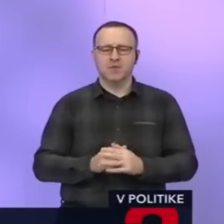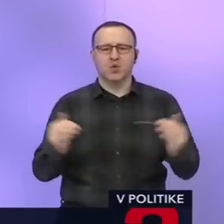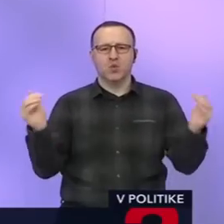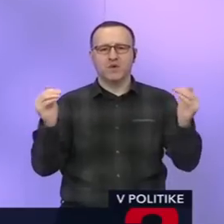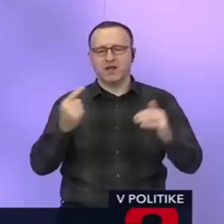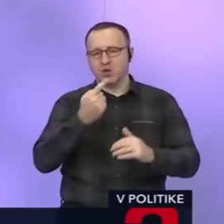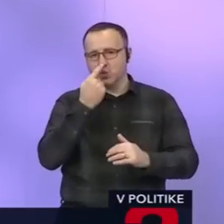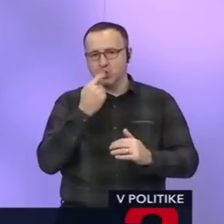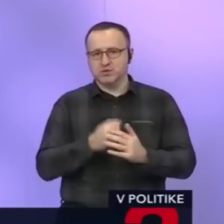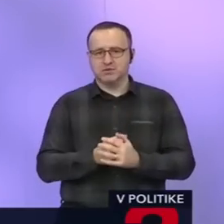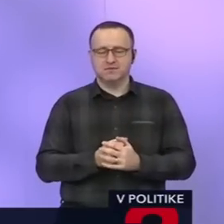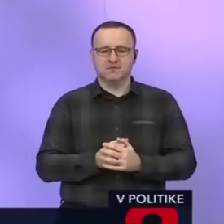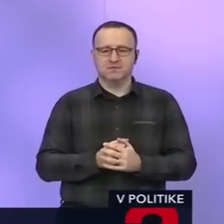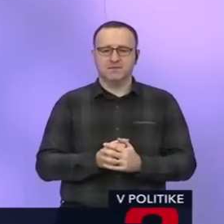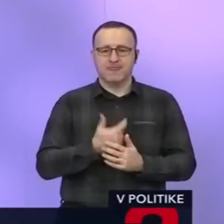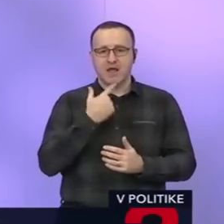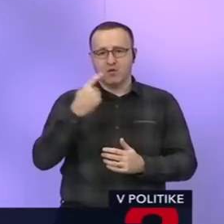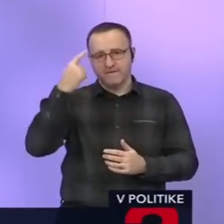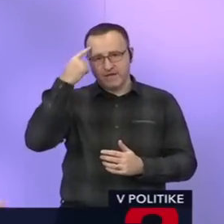Ruska. Ako momentálne vieme,